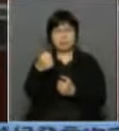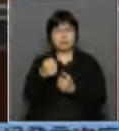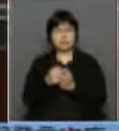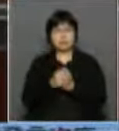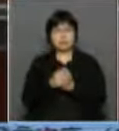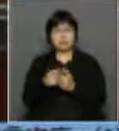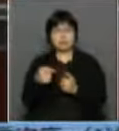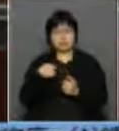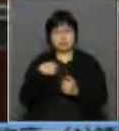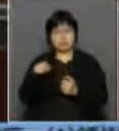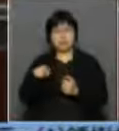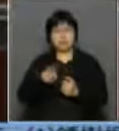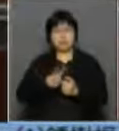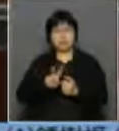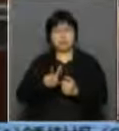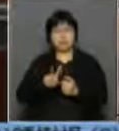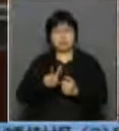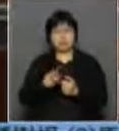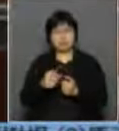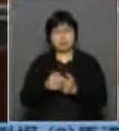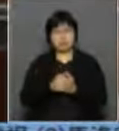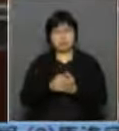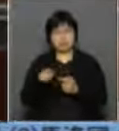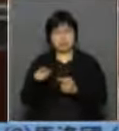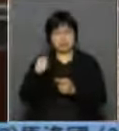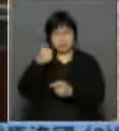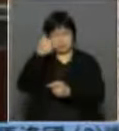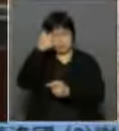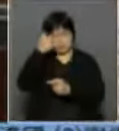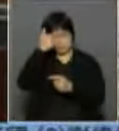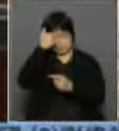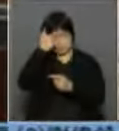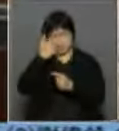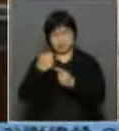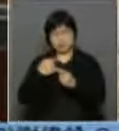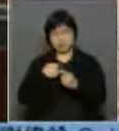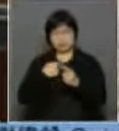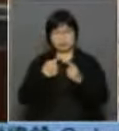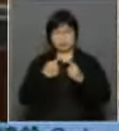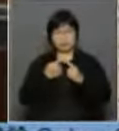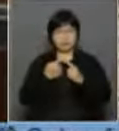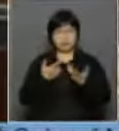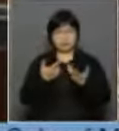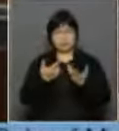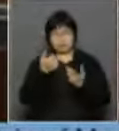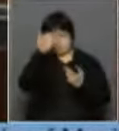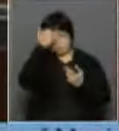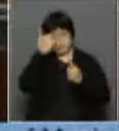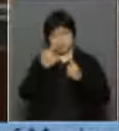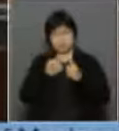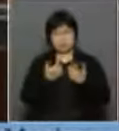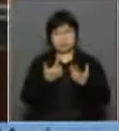你同我都係民，佢哋先係主，何來民主可言呢？